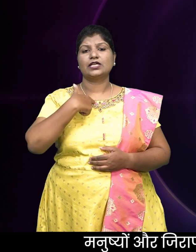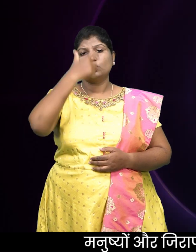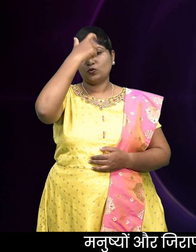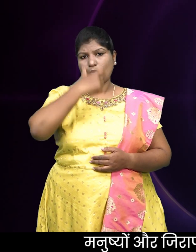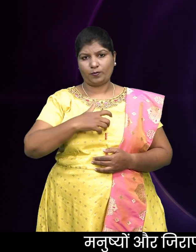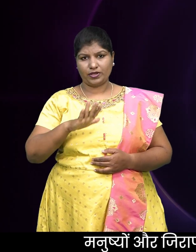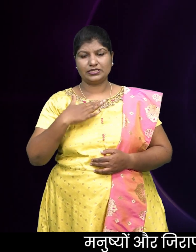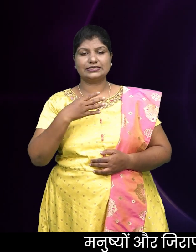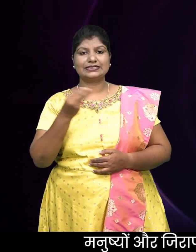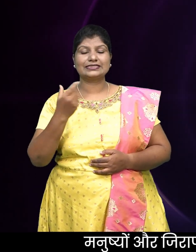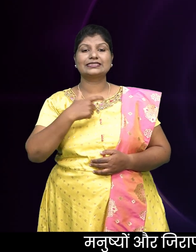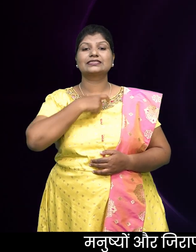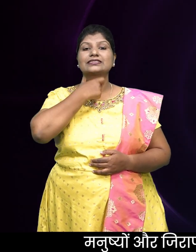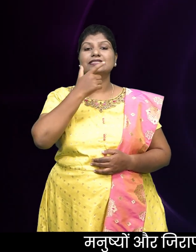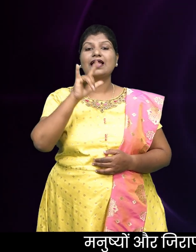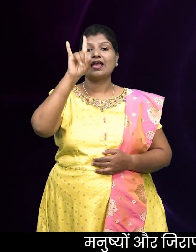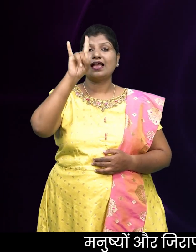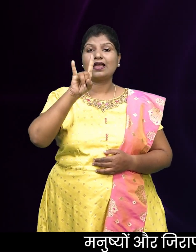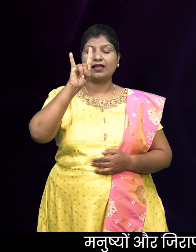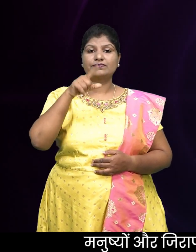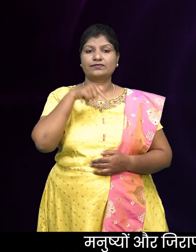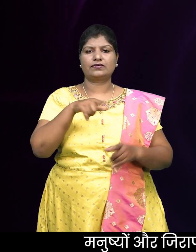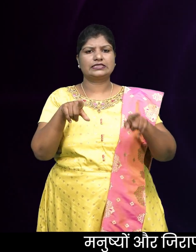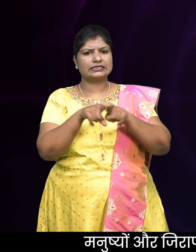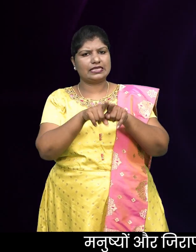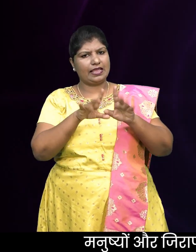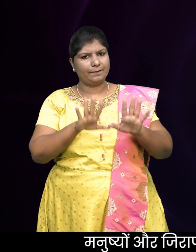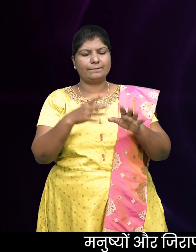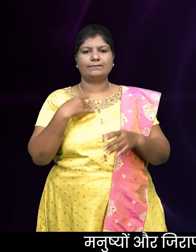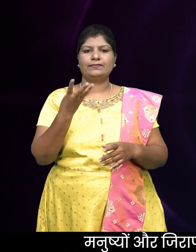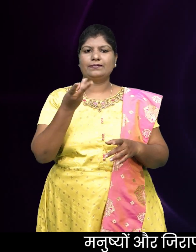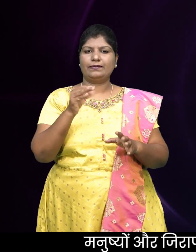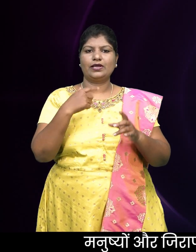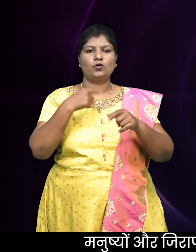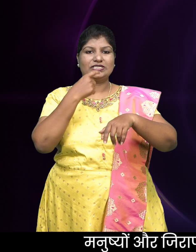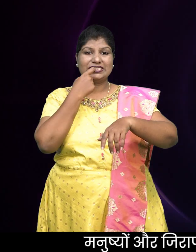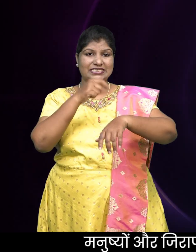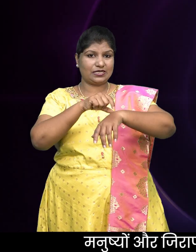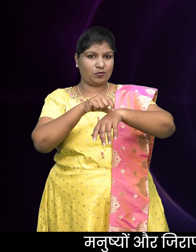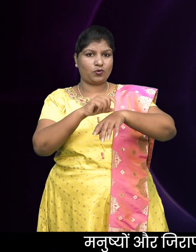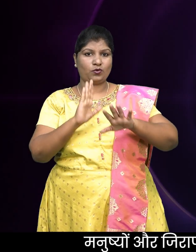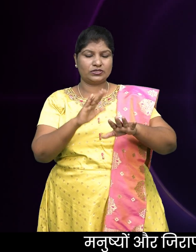मनुष्यों और जिराफों की गर्दन में हड्डियों की संख्या समान होती है,